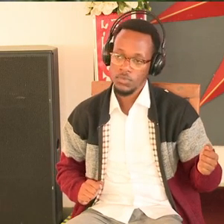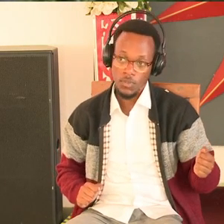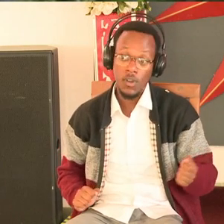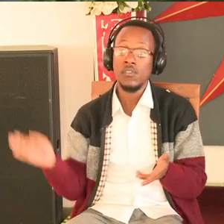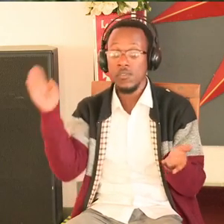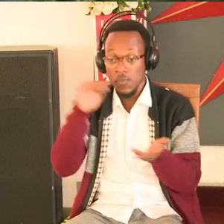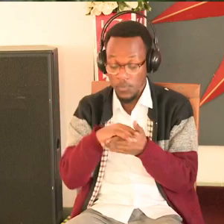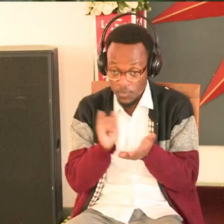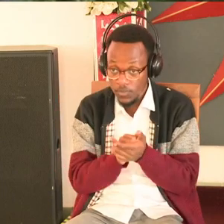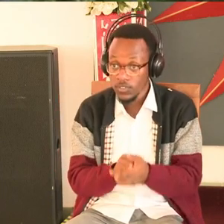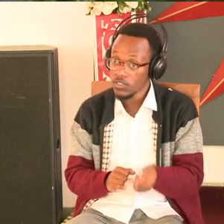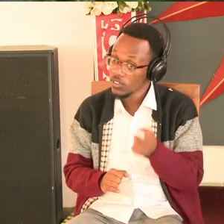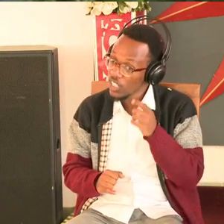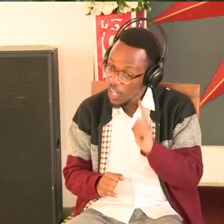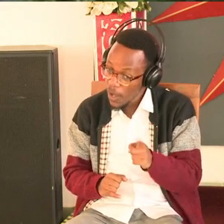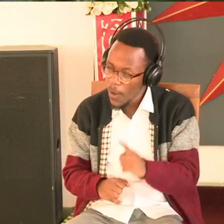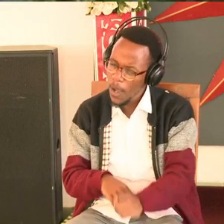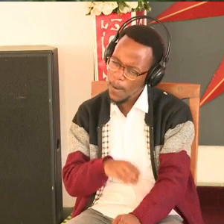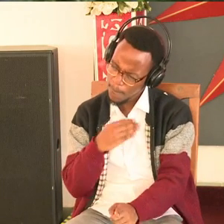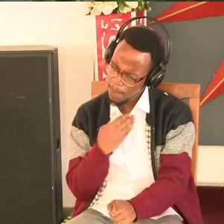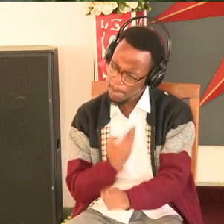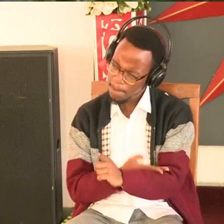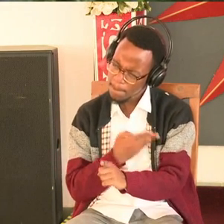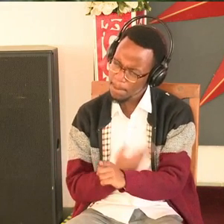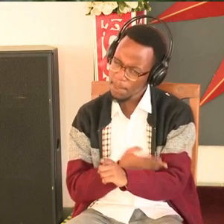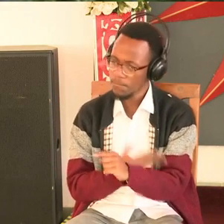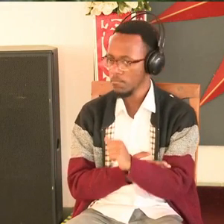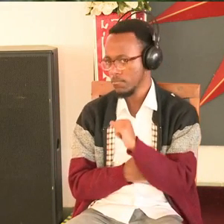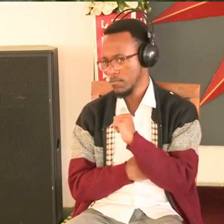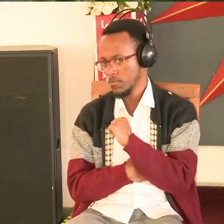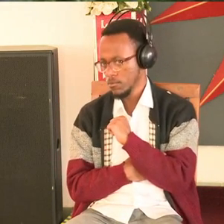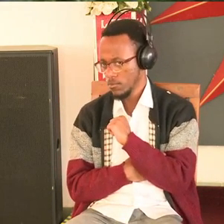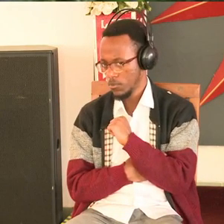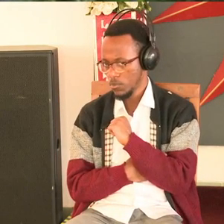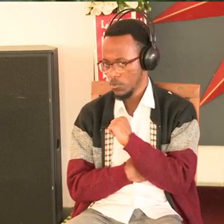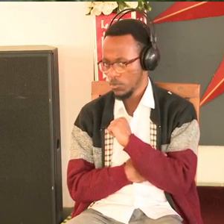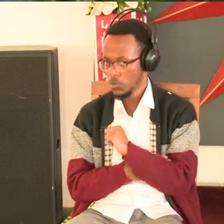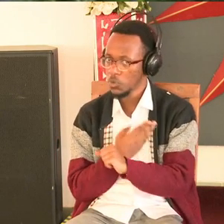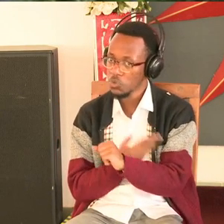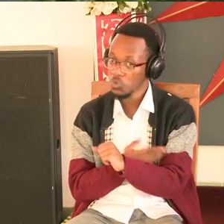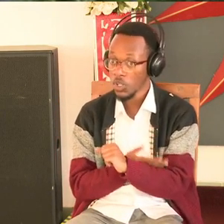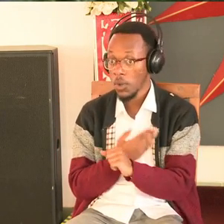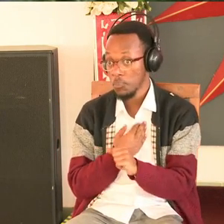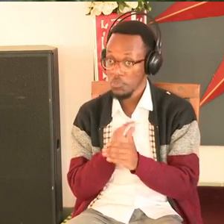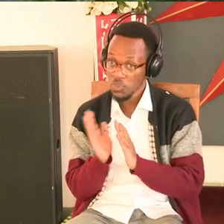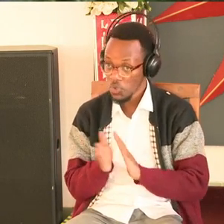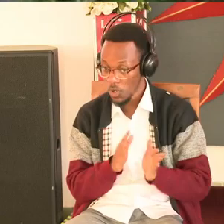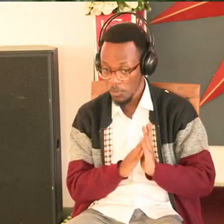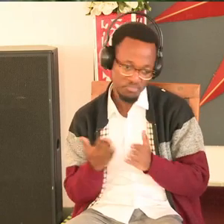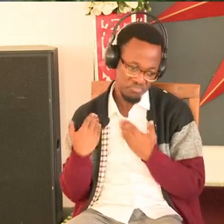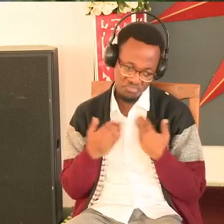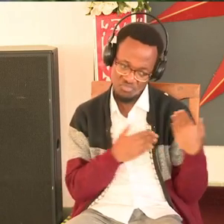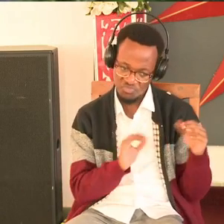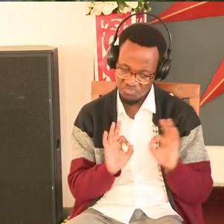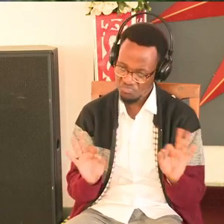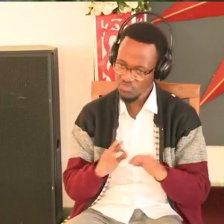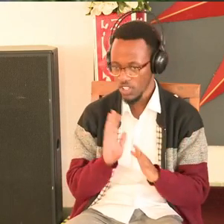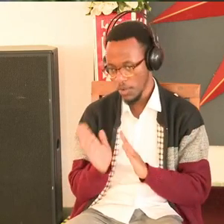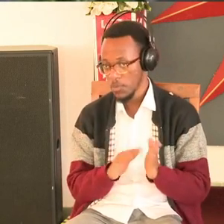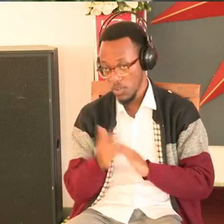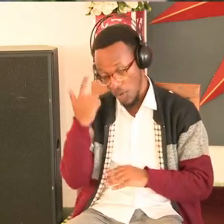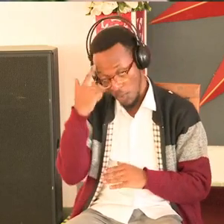très tôt hari mu gitondo cyakare hari mu gitondo cyakare nari maze